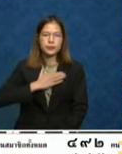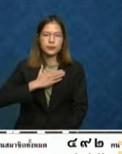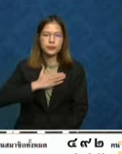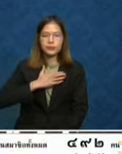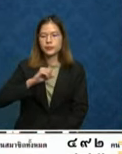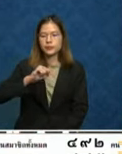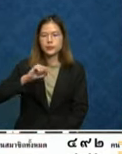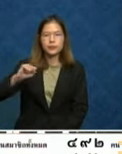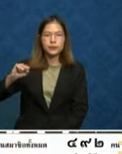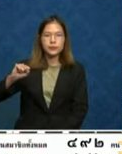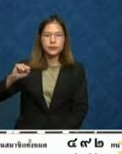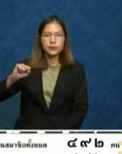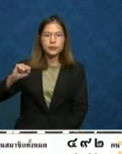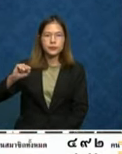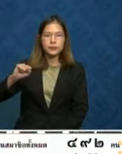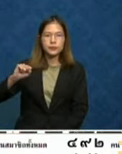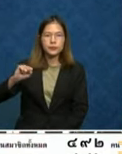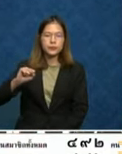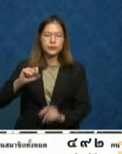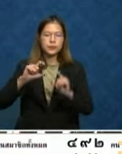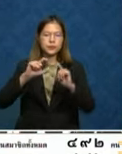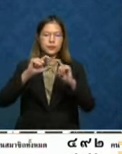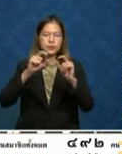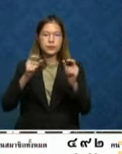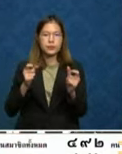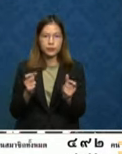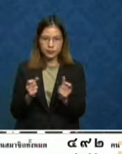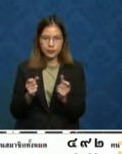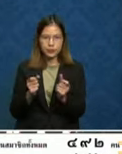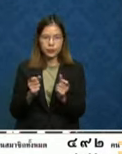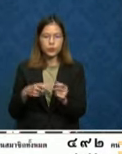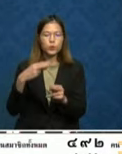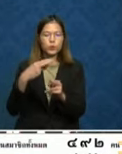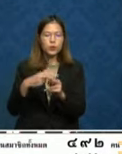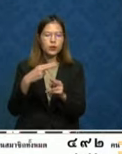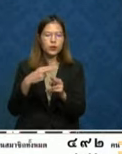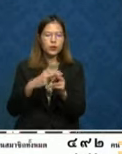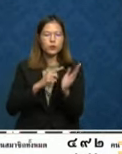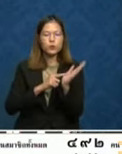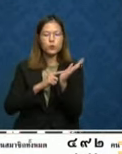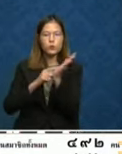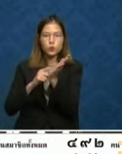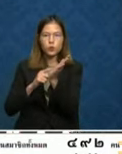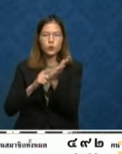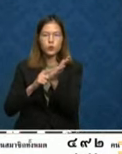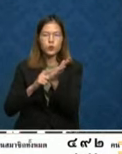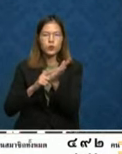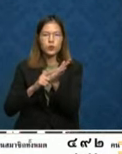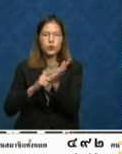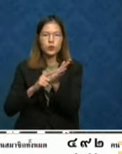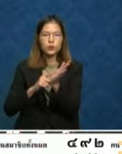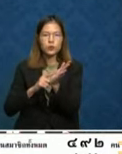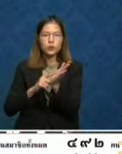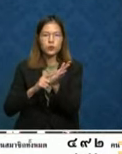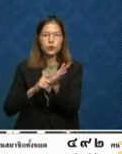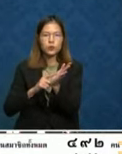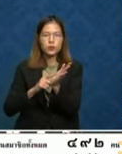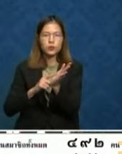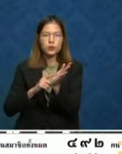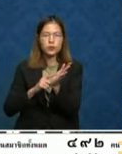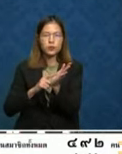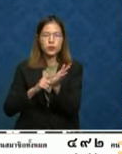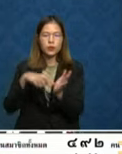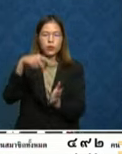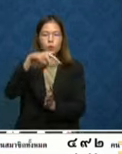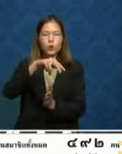สมาชิกสภาผู้แทนราษฎรจังหวัดเพชรบูรณ์ขอเสนอรายชื่อกรรมาธิการวิสามัญร่างพระราชบัญญัติมหาวิทยาลัย